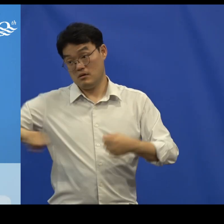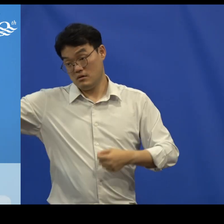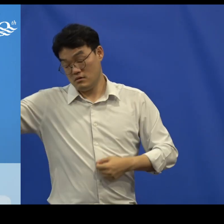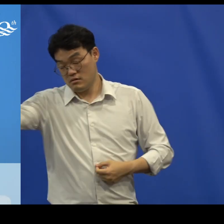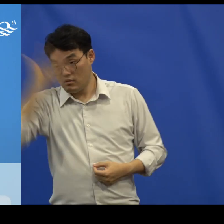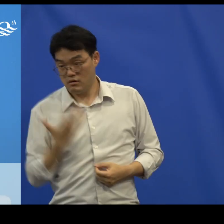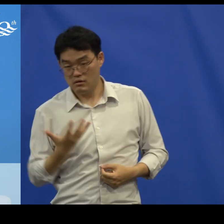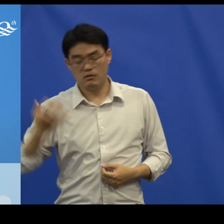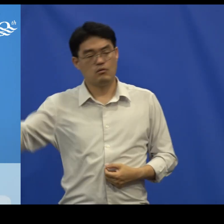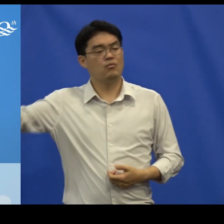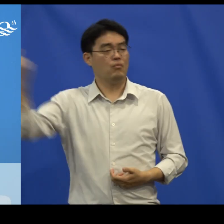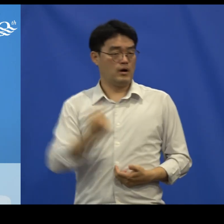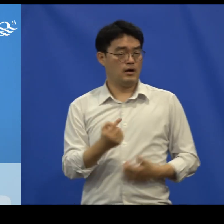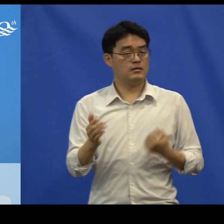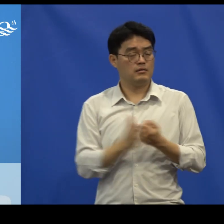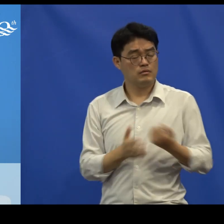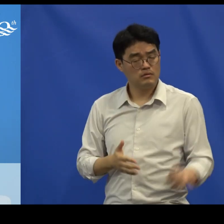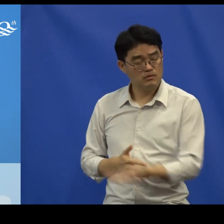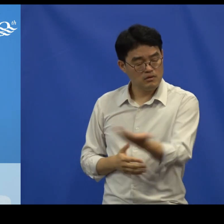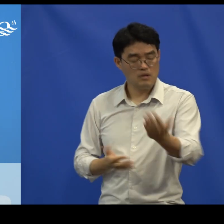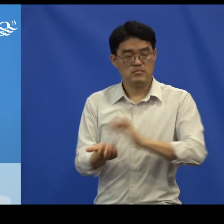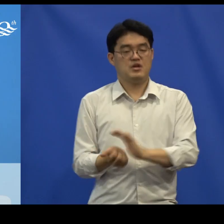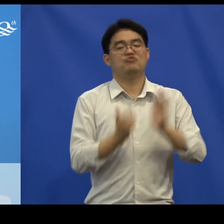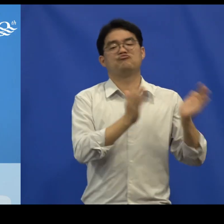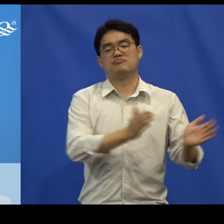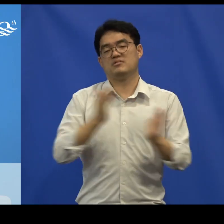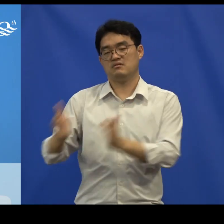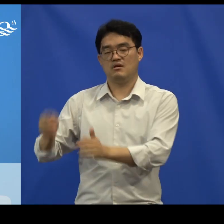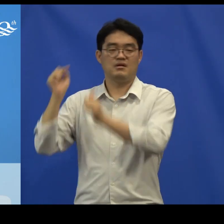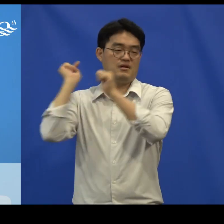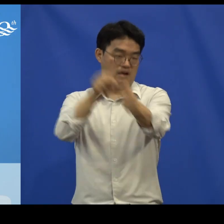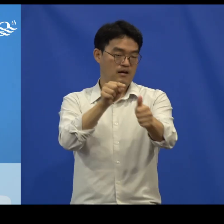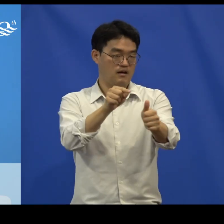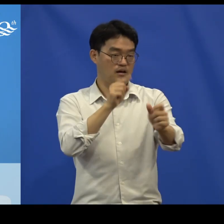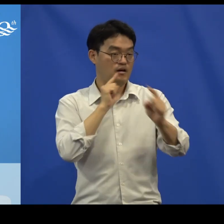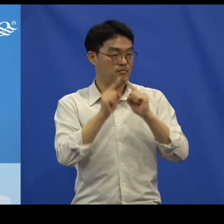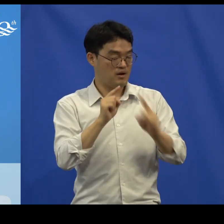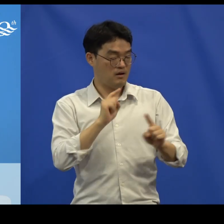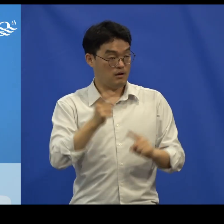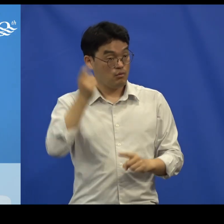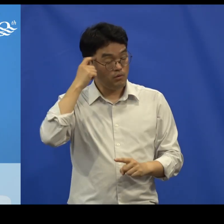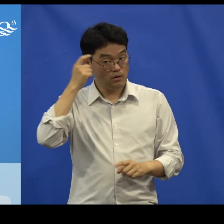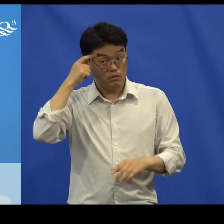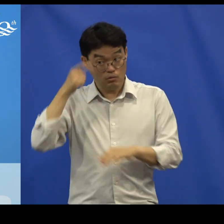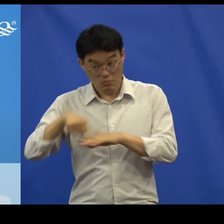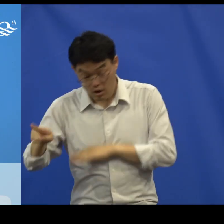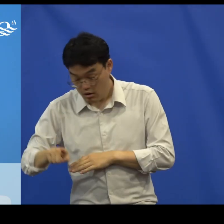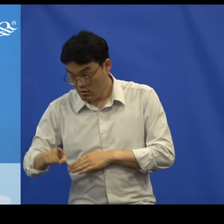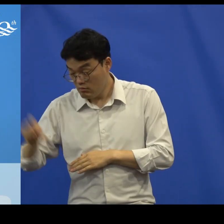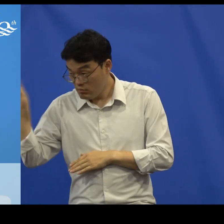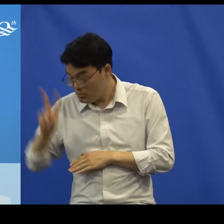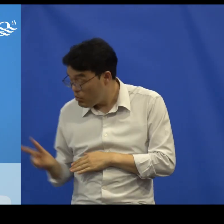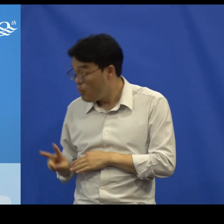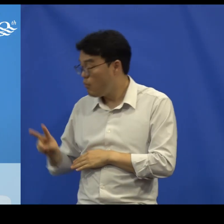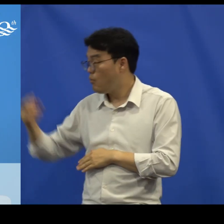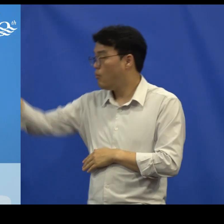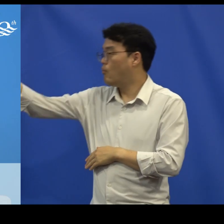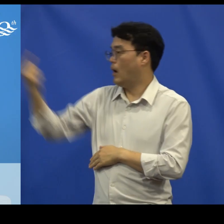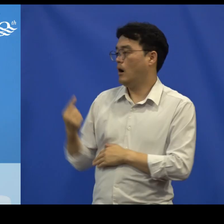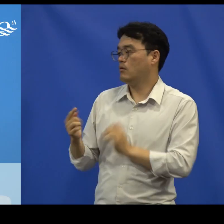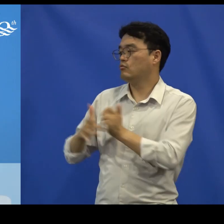준비하고 있으라. 생각하지 않은 때에 인자가 오리라. 그게 뭐예요? 생각하지 않은 때에 오실